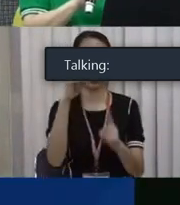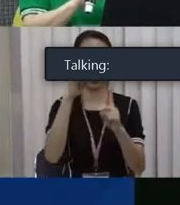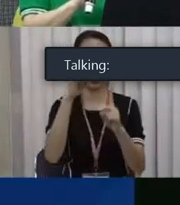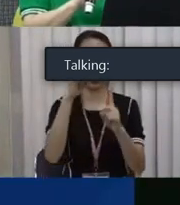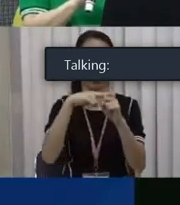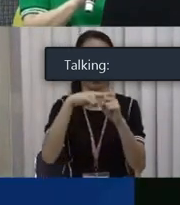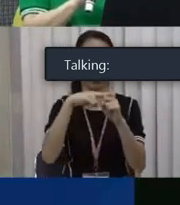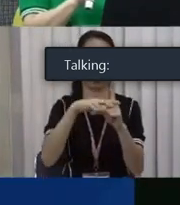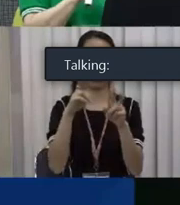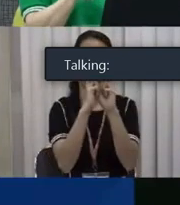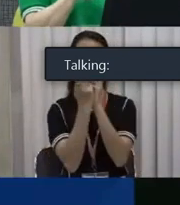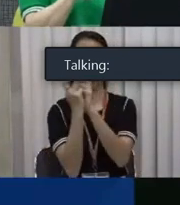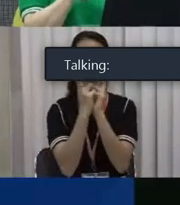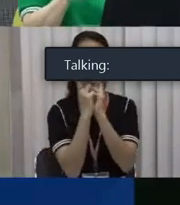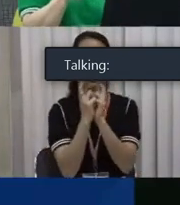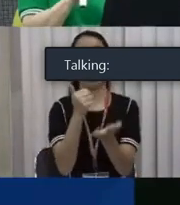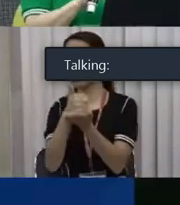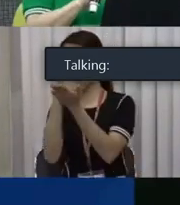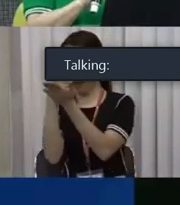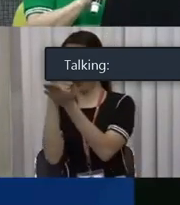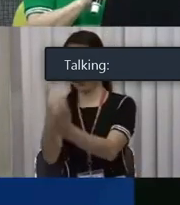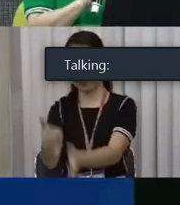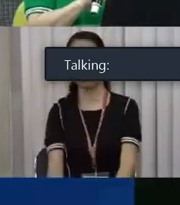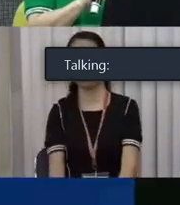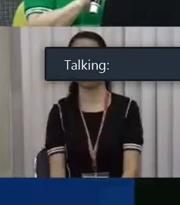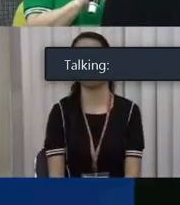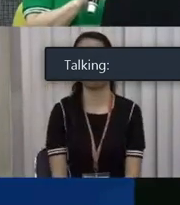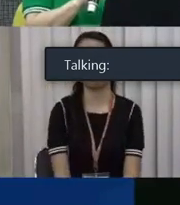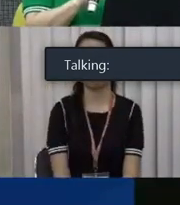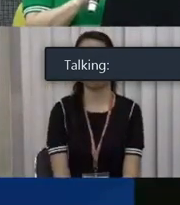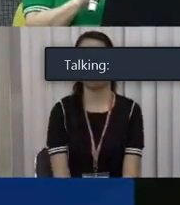employment-related nga mga assistance.